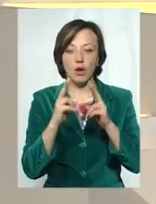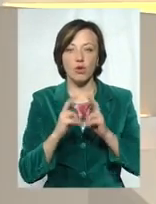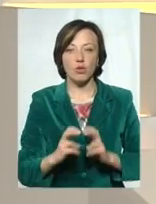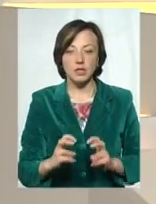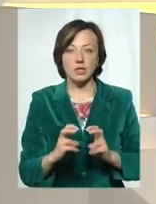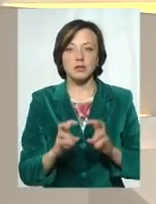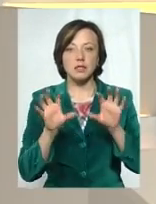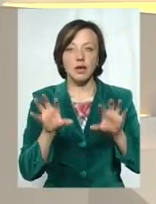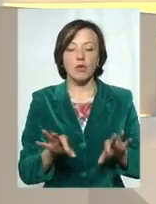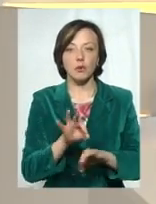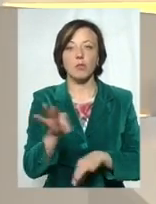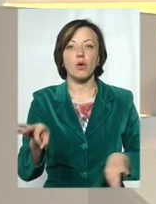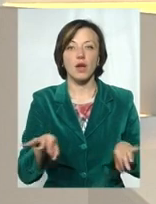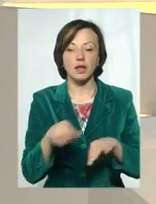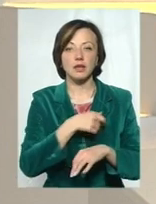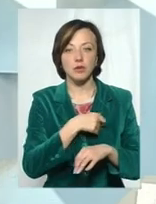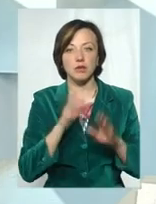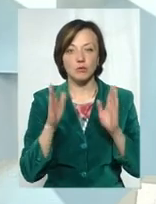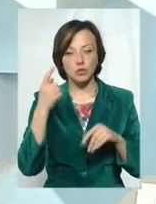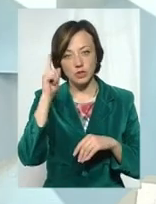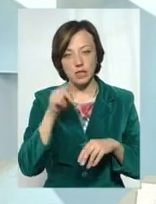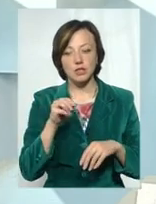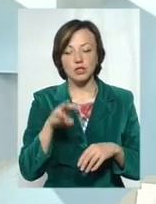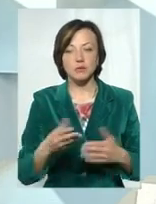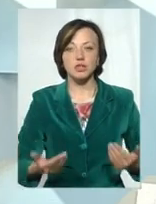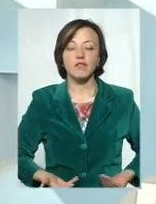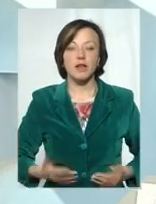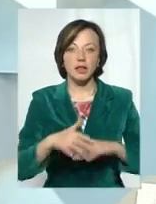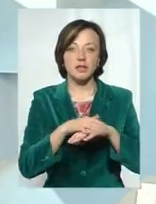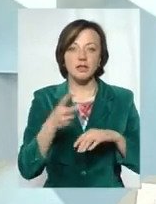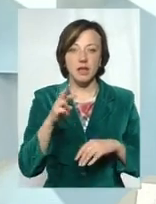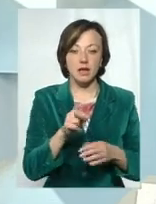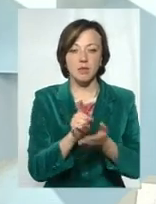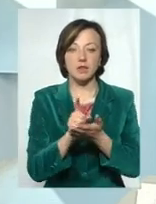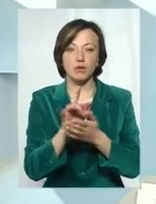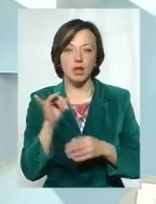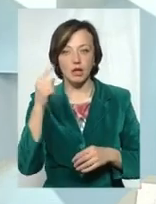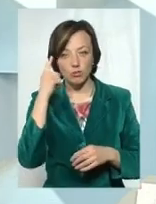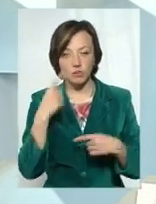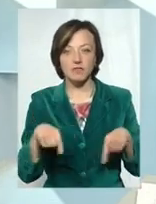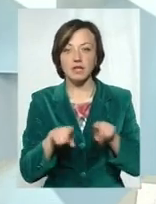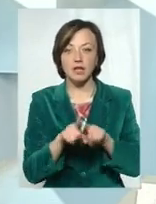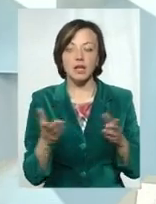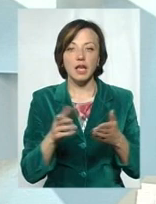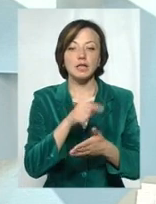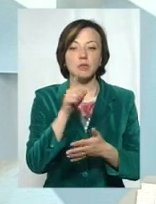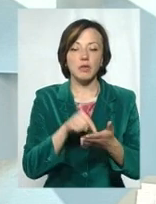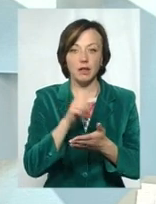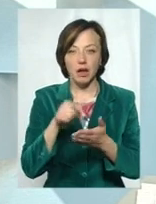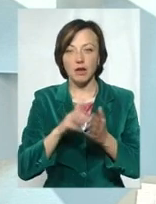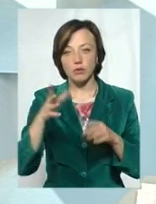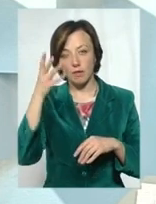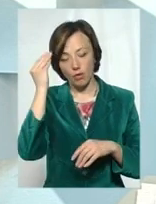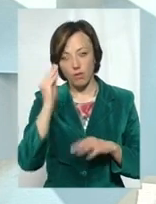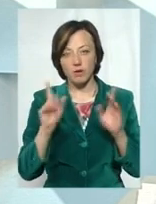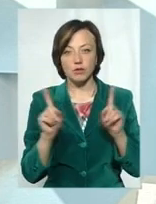розгляд законопроект, депутати будуть знати, чим живе населення, чим живуть пенсіонери. І я думаю, що все-таки якісь питання будуть враховані, ті,